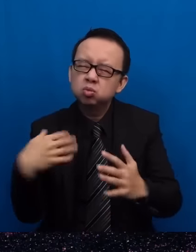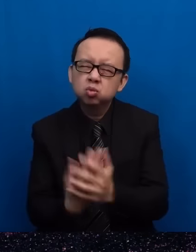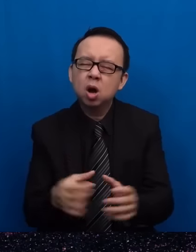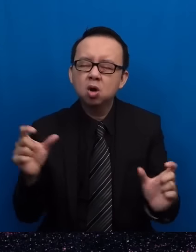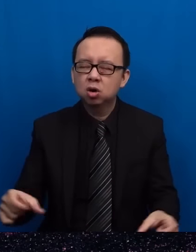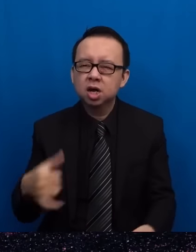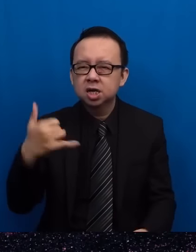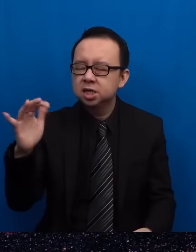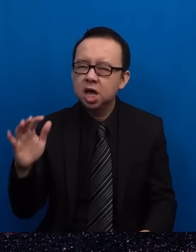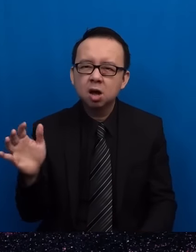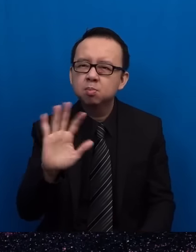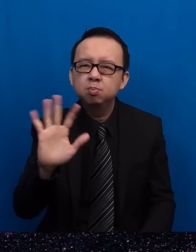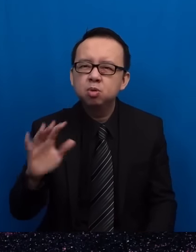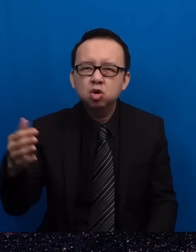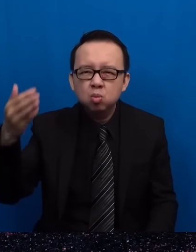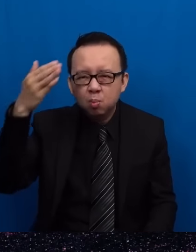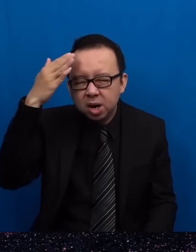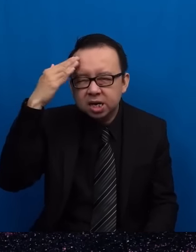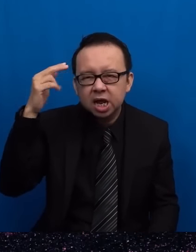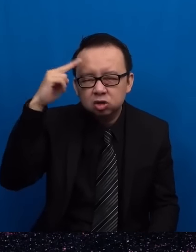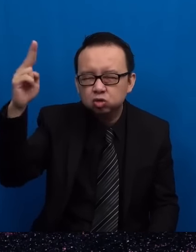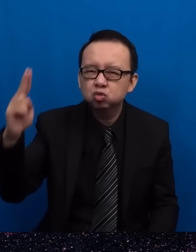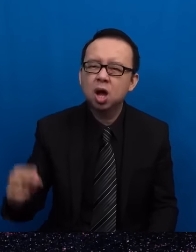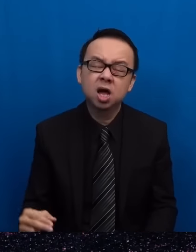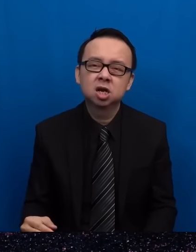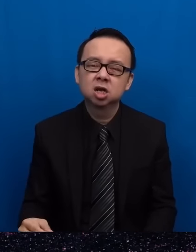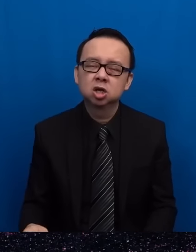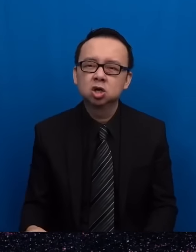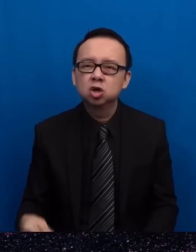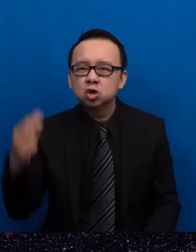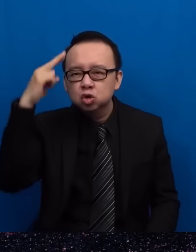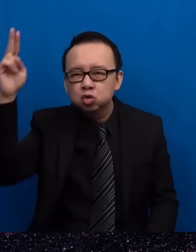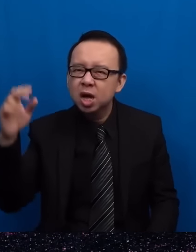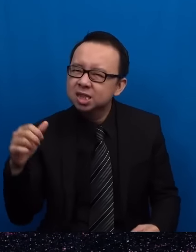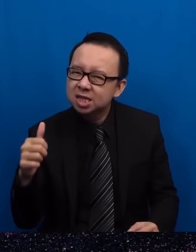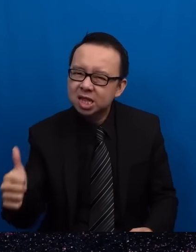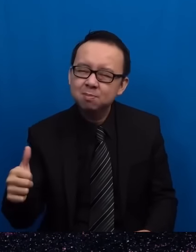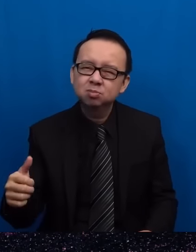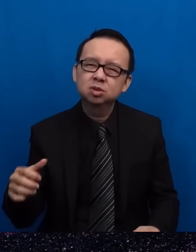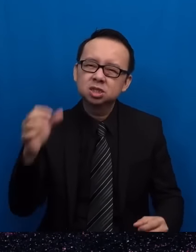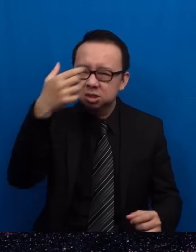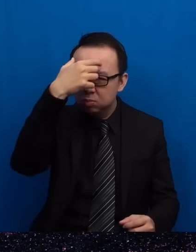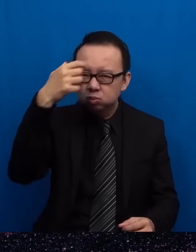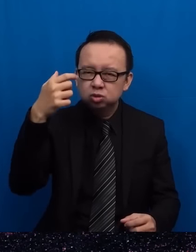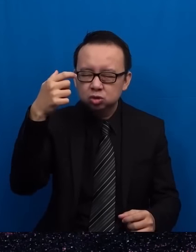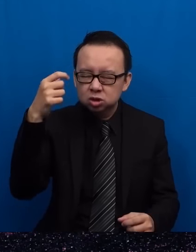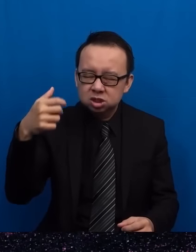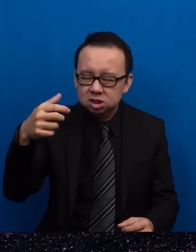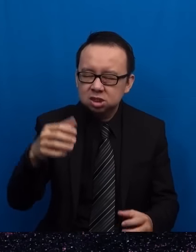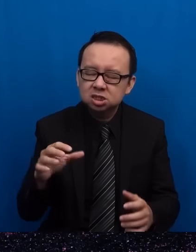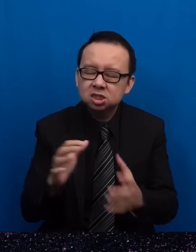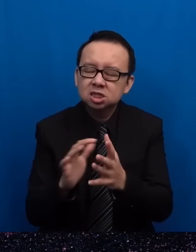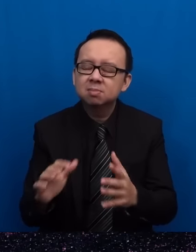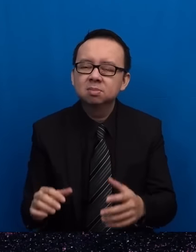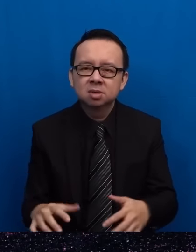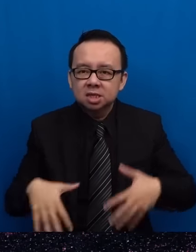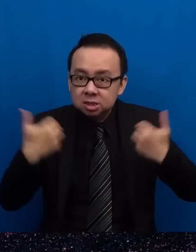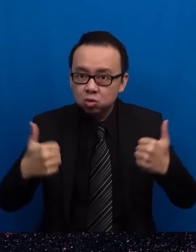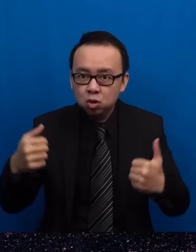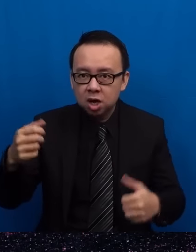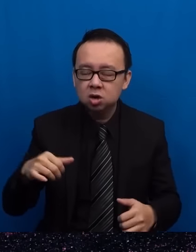yang masih mencibir Tuhan. Kalau ada yang sakit, Tuhan tetap sembuhkan. Tuhan tidak pernah pandang bulu, pilih-pilih kasih.